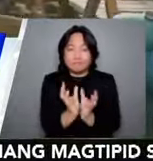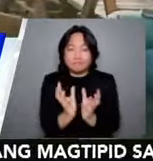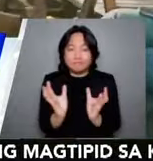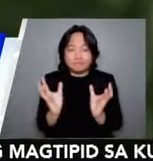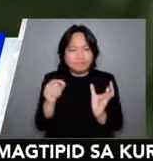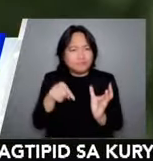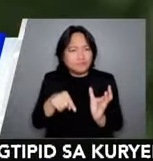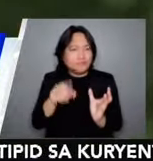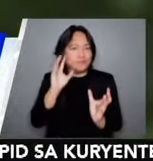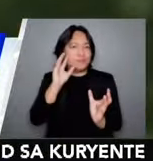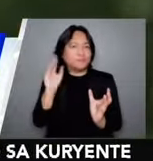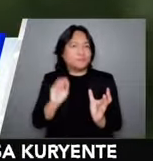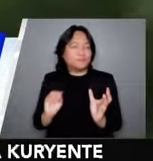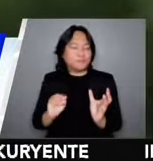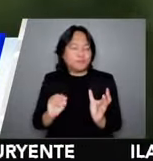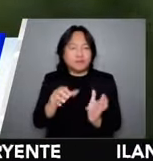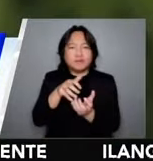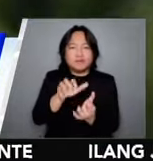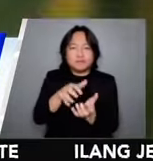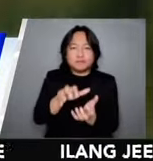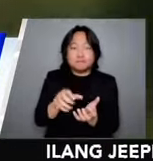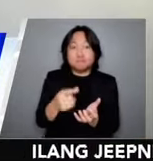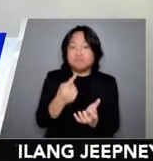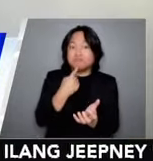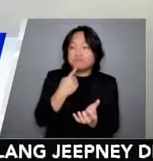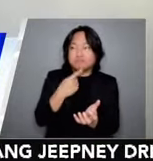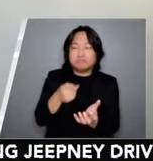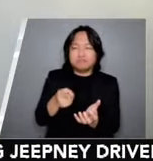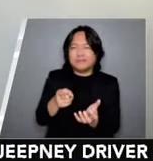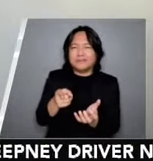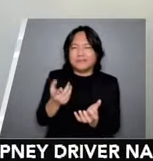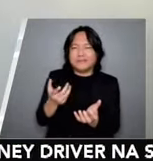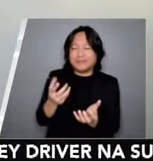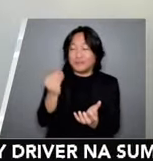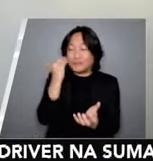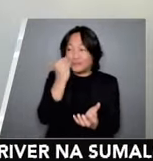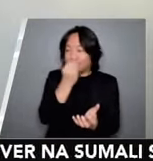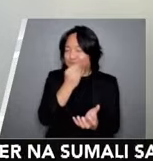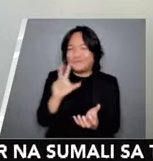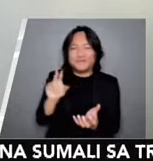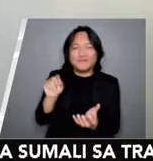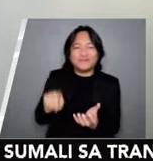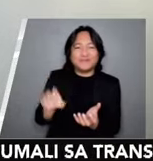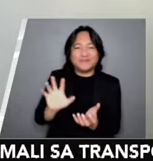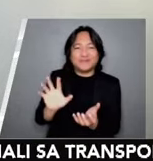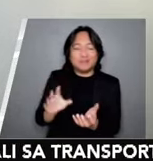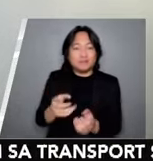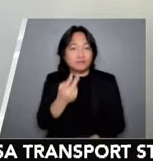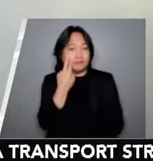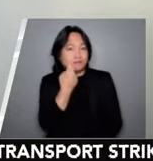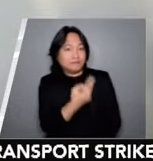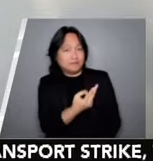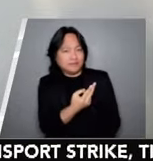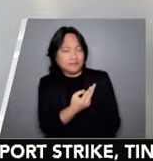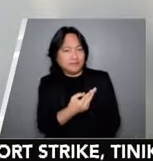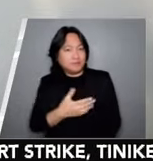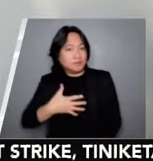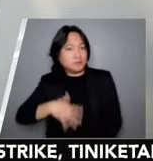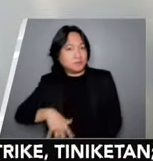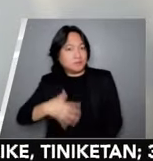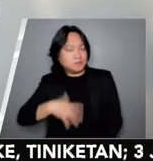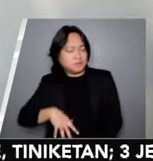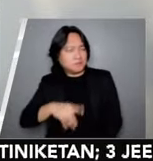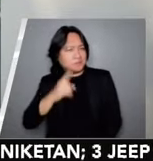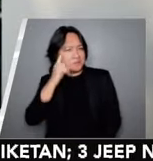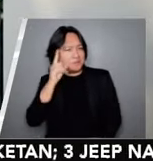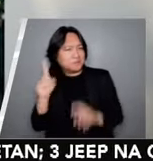balak na gumamit ng bulaklak. Kaya nang makita niya si Sago na nakasuot ng malabubuyog na dress, naisip niyang si Fair Baby na ang kanyang